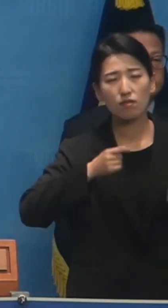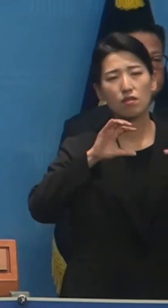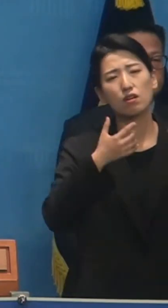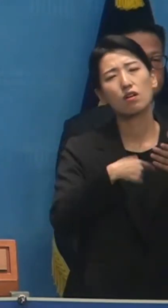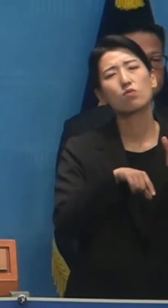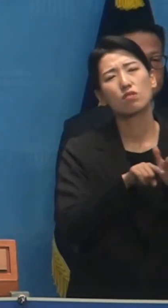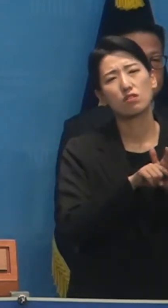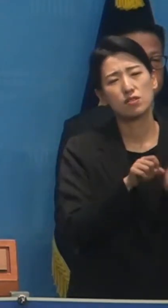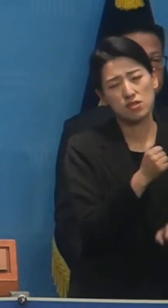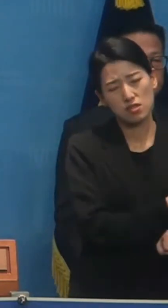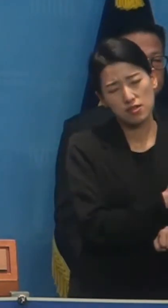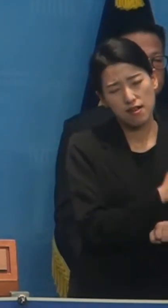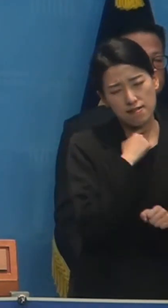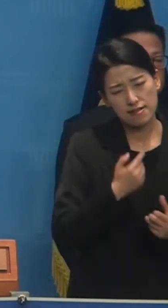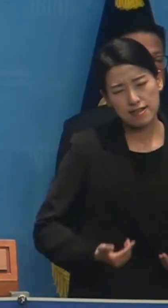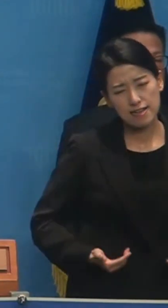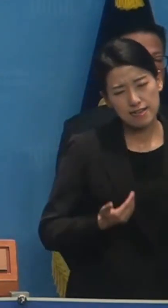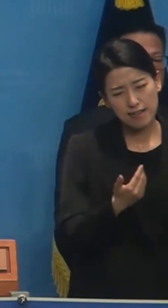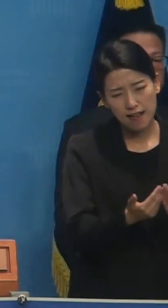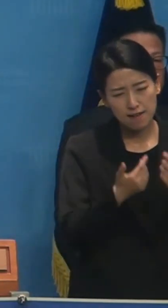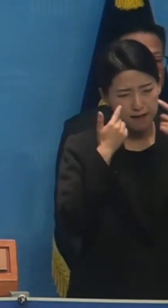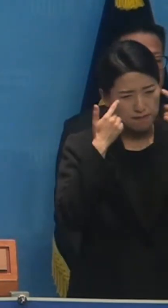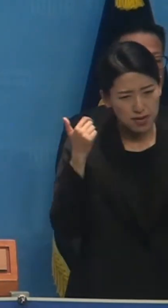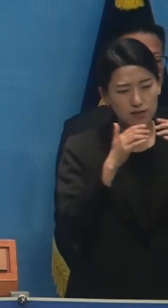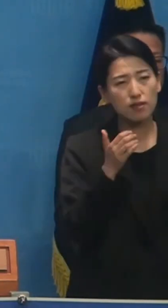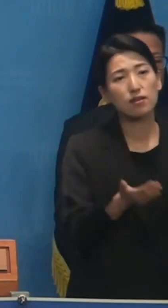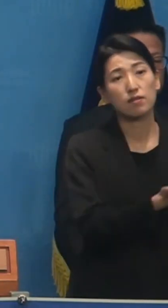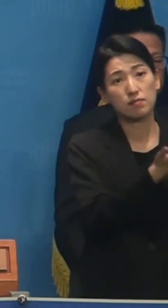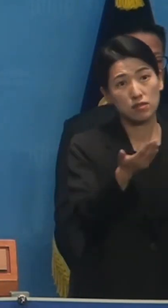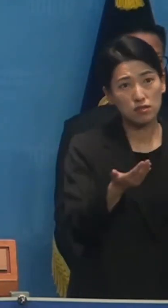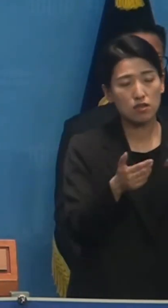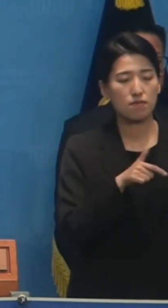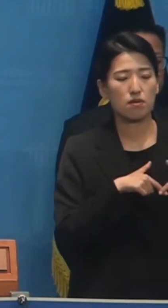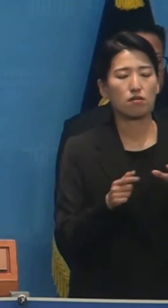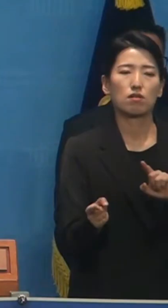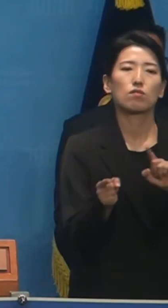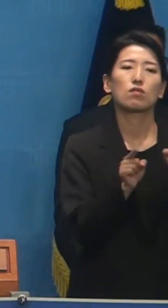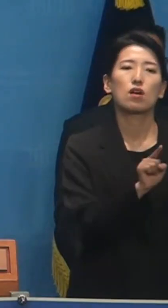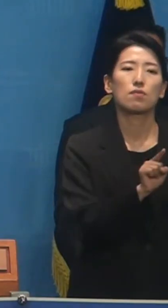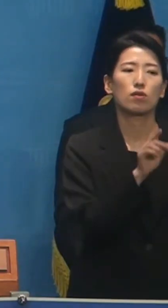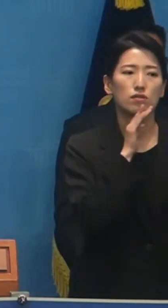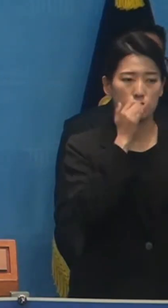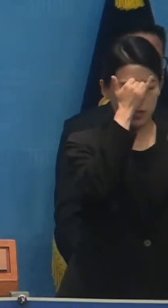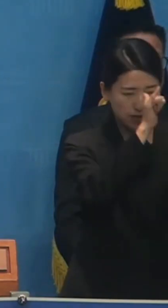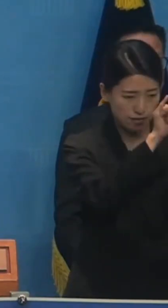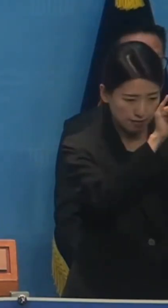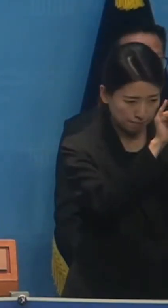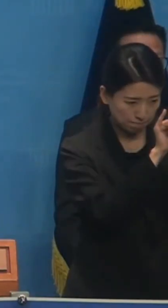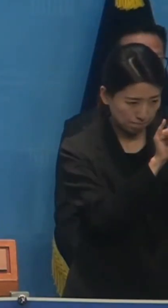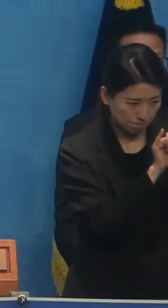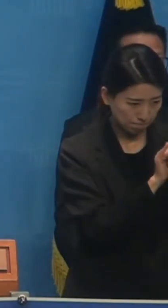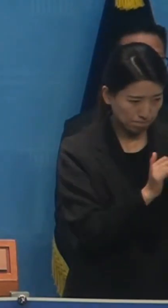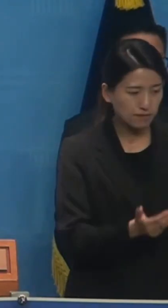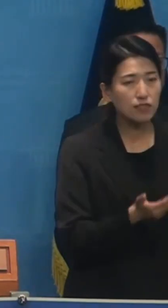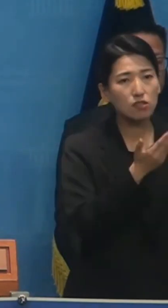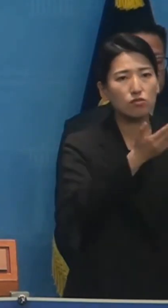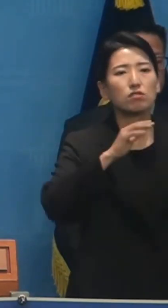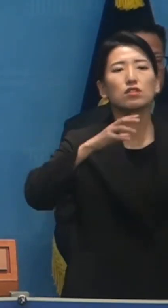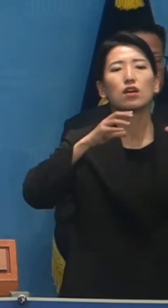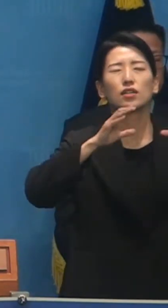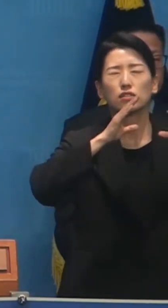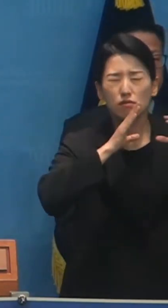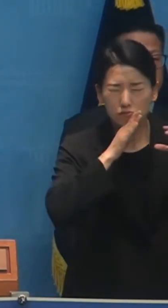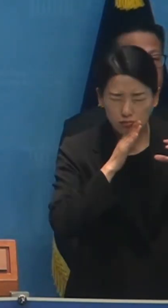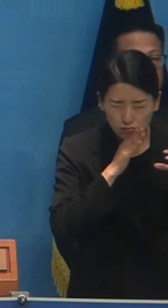그리고 국가가 그분들에게 정당한 예우를 할 수 있는 그런 진짜 대한민국이 반드시